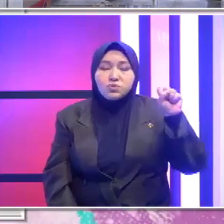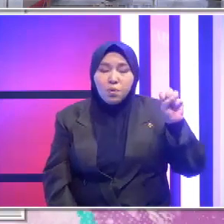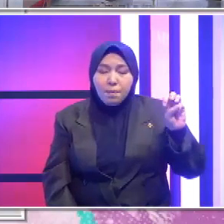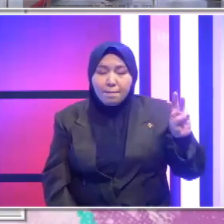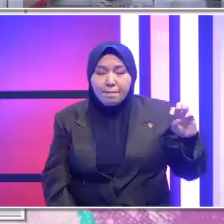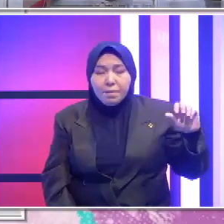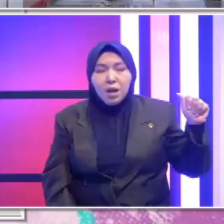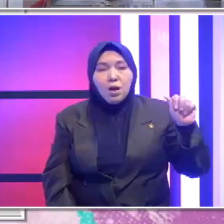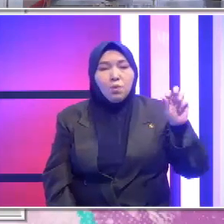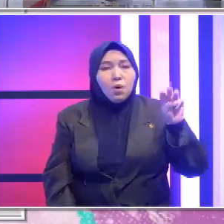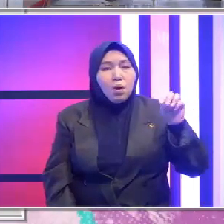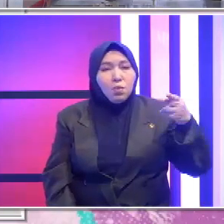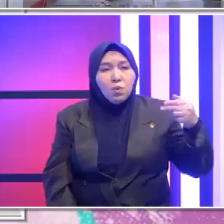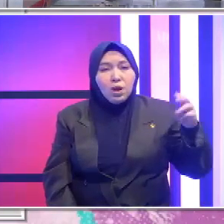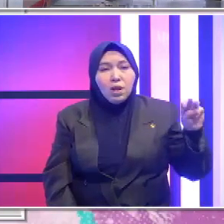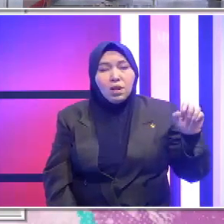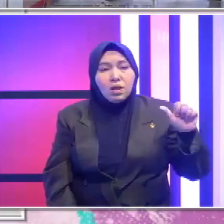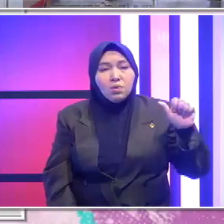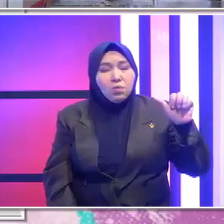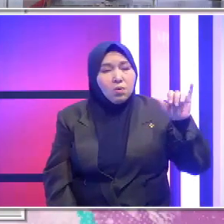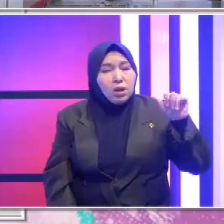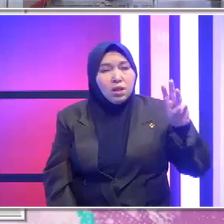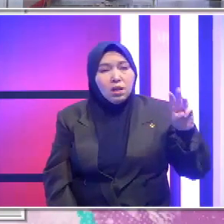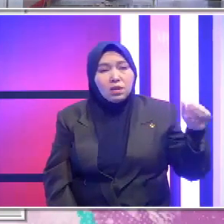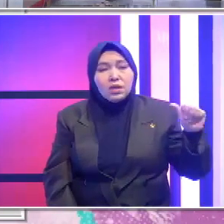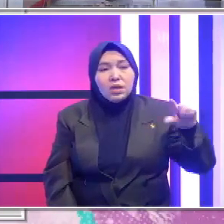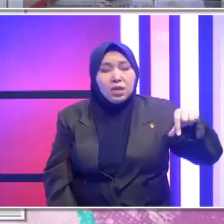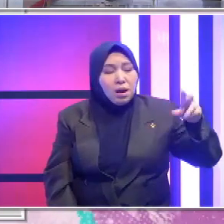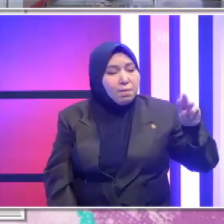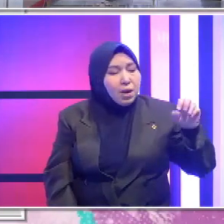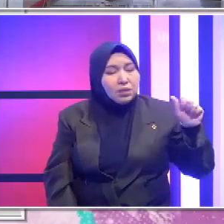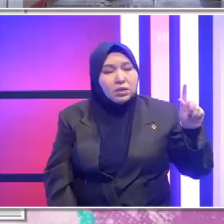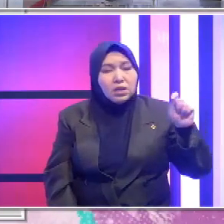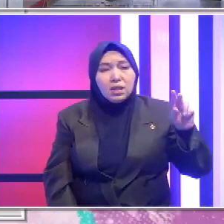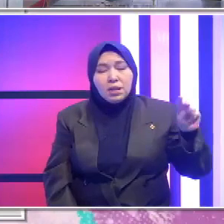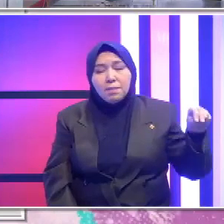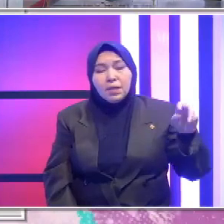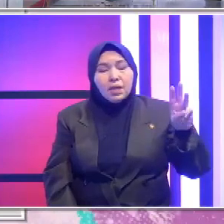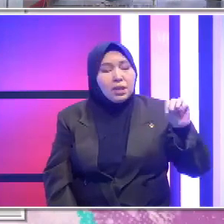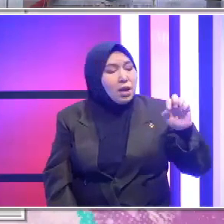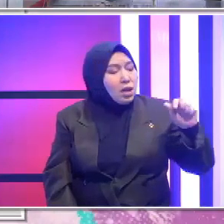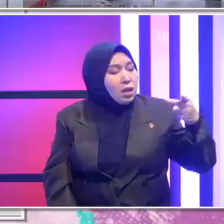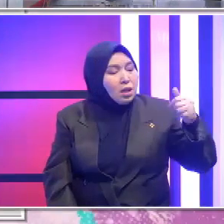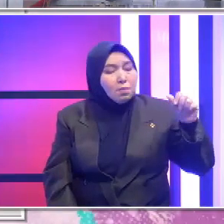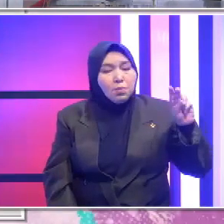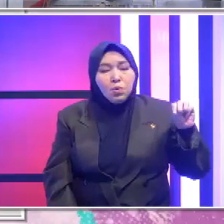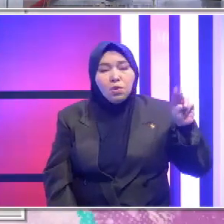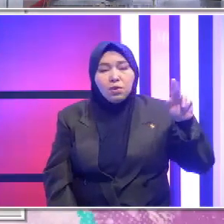Ummah wayauma rupiah bazzi-mine al-muhyi